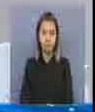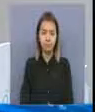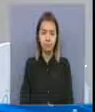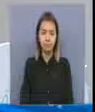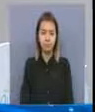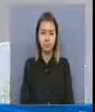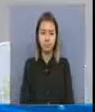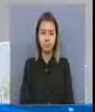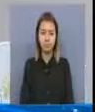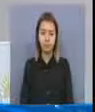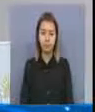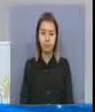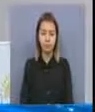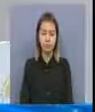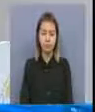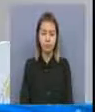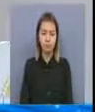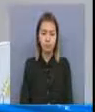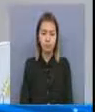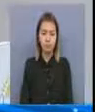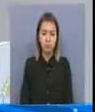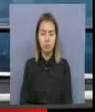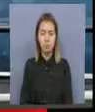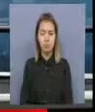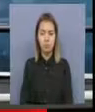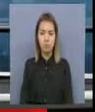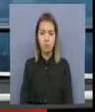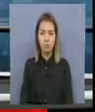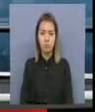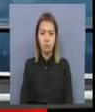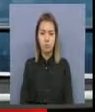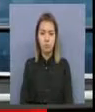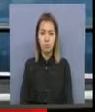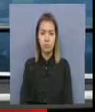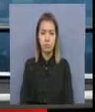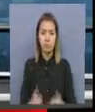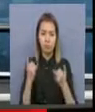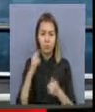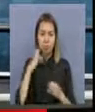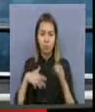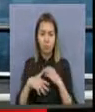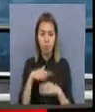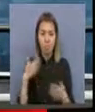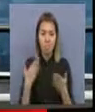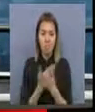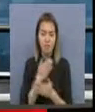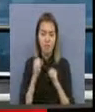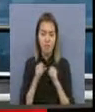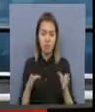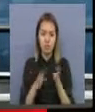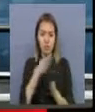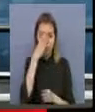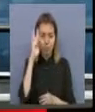Расул Әубәкіров, Көкше ақпарат. Бүгінде Қазақстан Innovation қоғамдық қоры